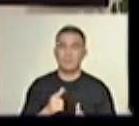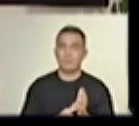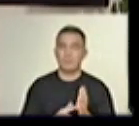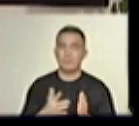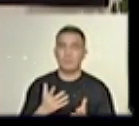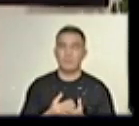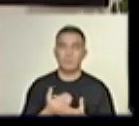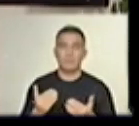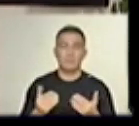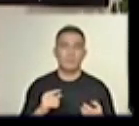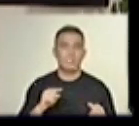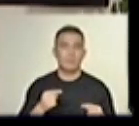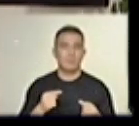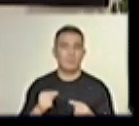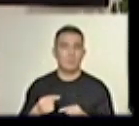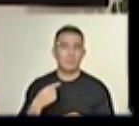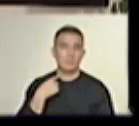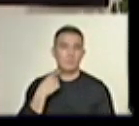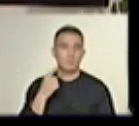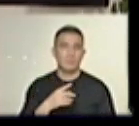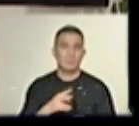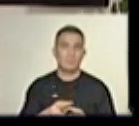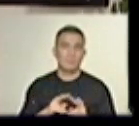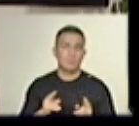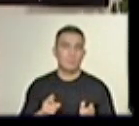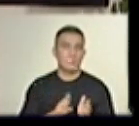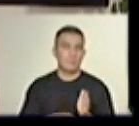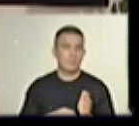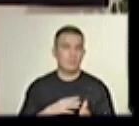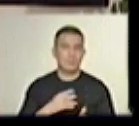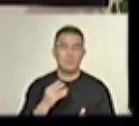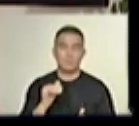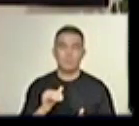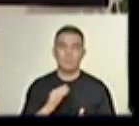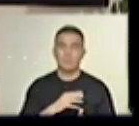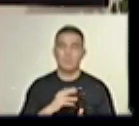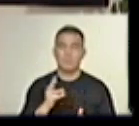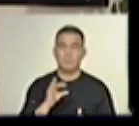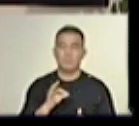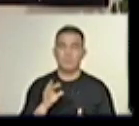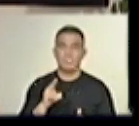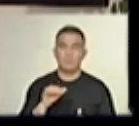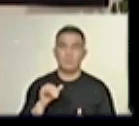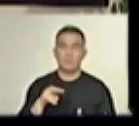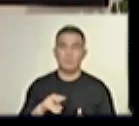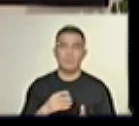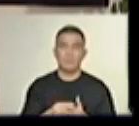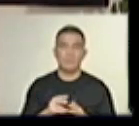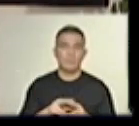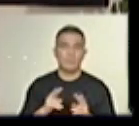Bu qarama-qarshi sonlar o'zaro teng emas, ularning modullari esa teng. Siz ham